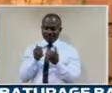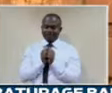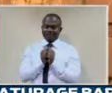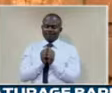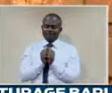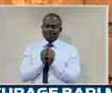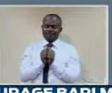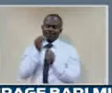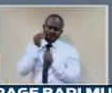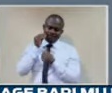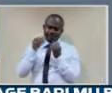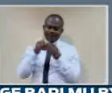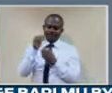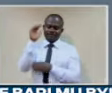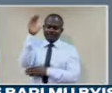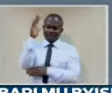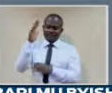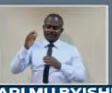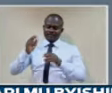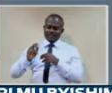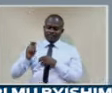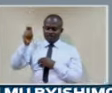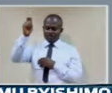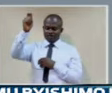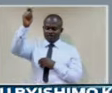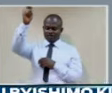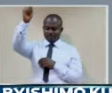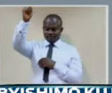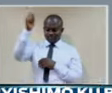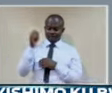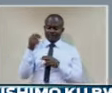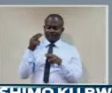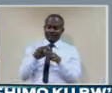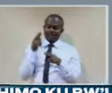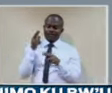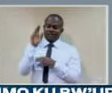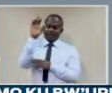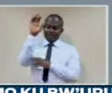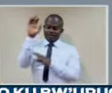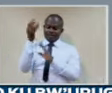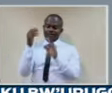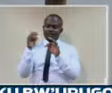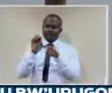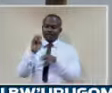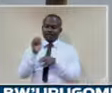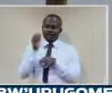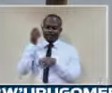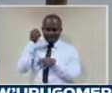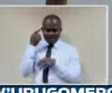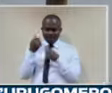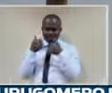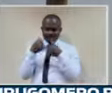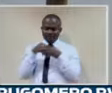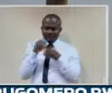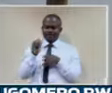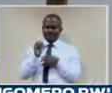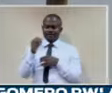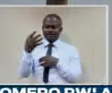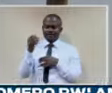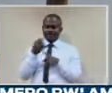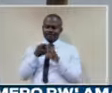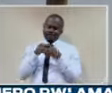Ku mbuga iwabo hashinze ibiti birebire yashyizemo amasinga, ibyo wakwita nk'iminara ituma Emma Radio yumvikana. Muri metero 50